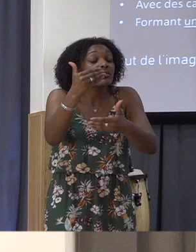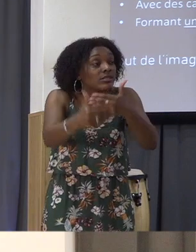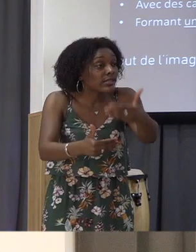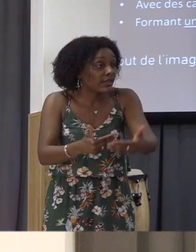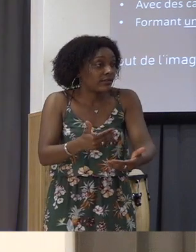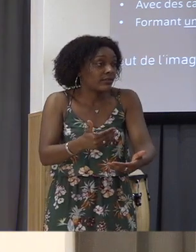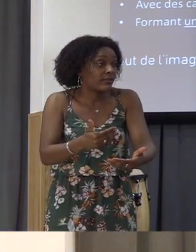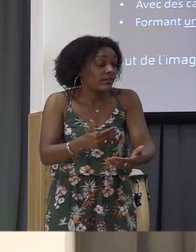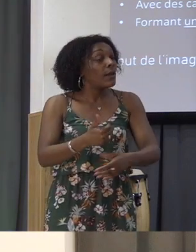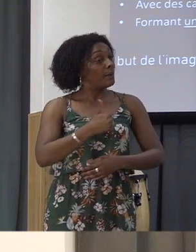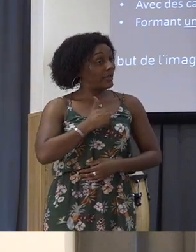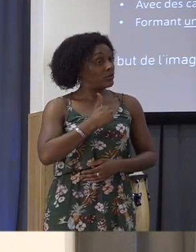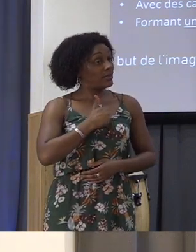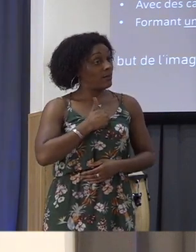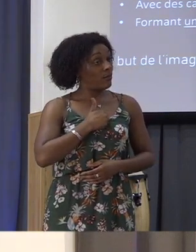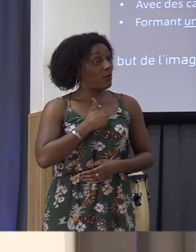Personnellement, j'en tire deux.